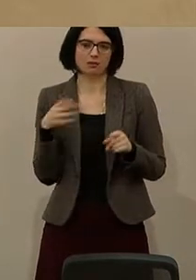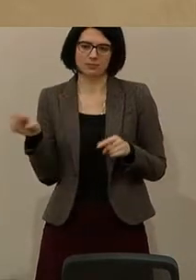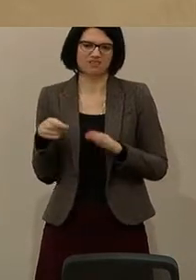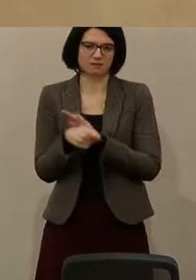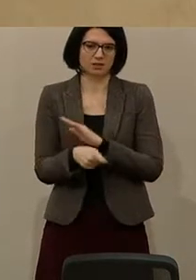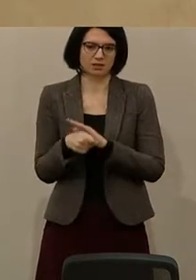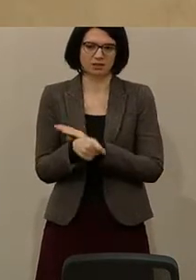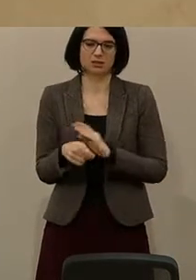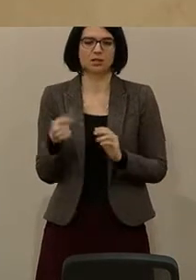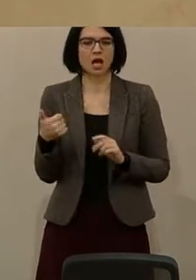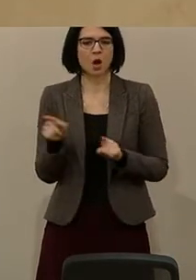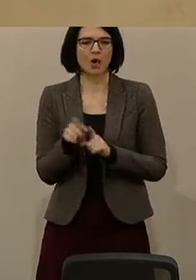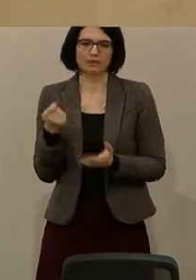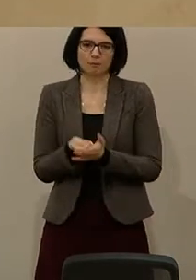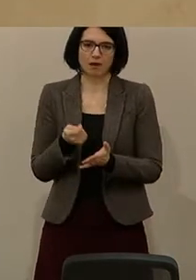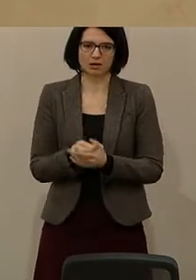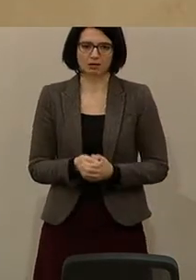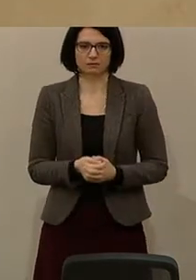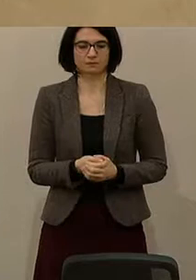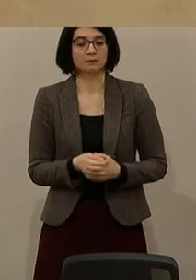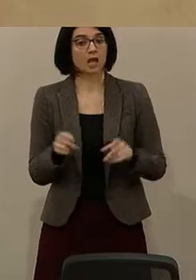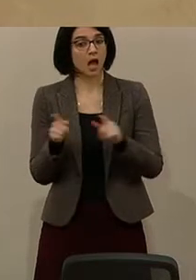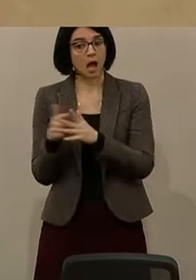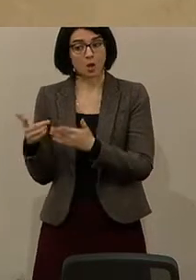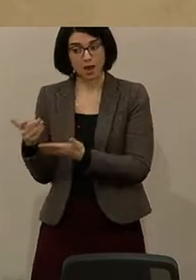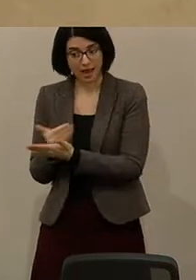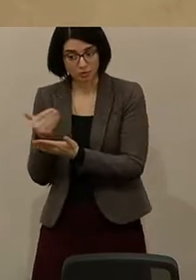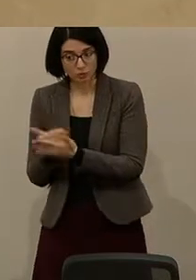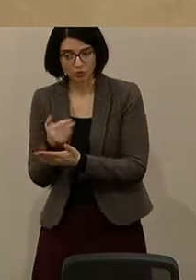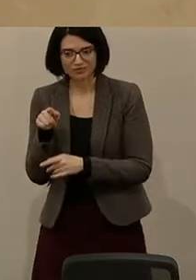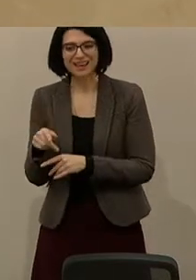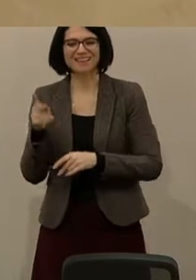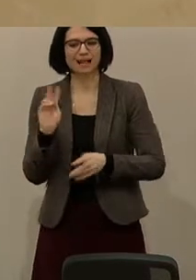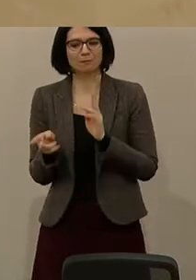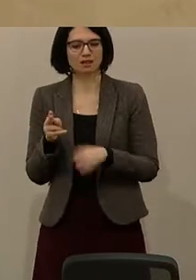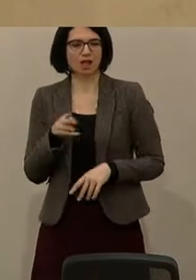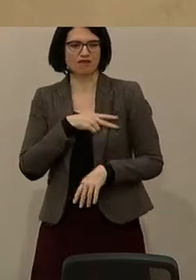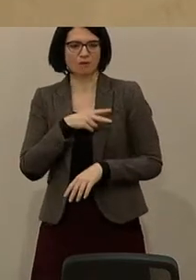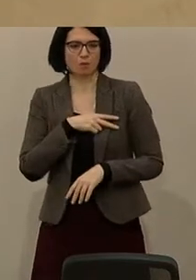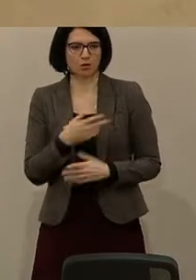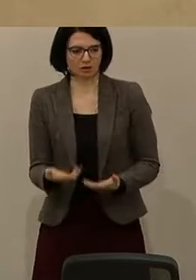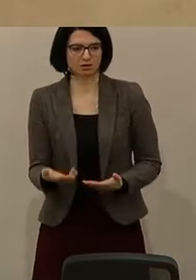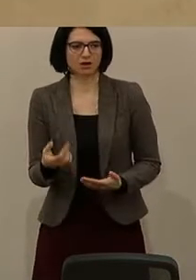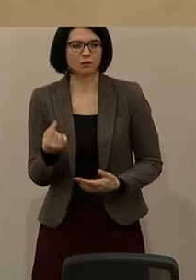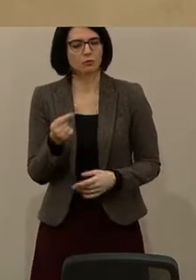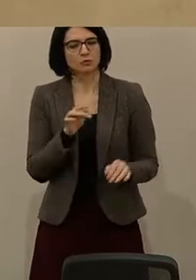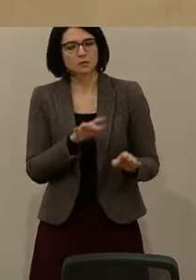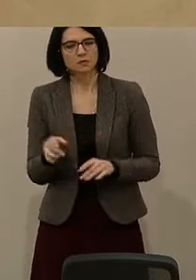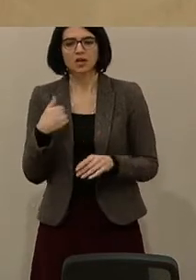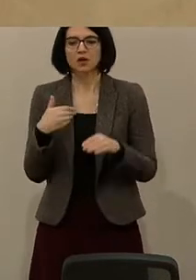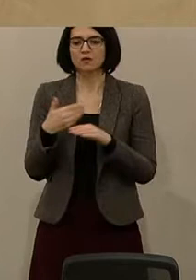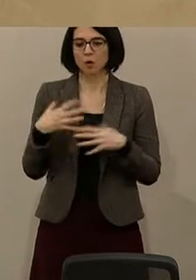natürlich auch Einkünfte, die Menschen erzielen aus ihrem Kapitalvermögen. Das gilt einerseits für